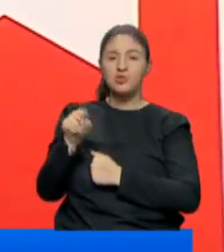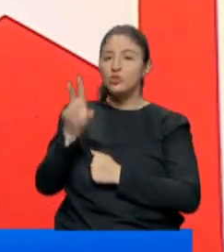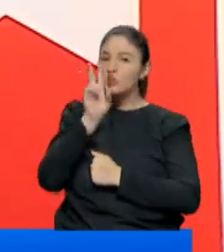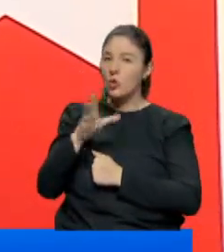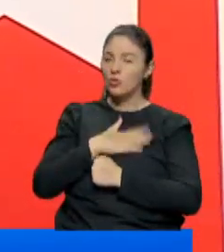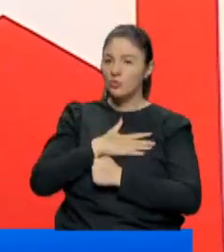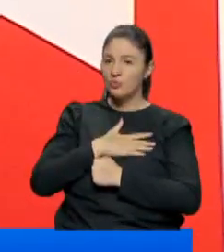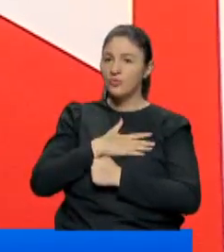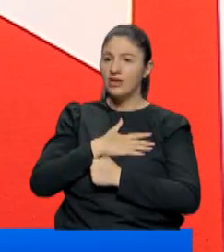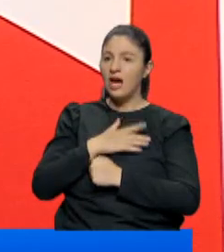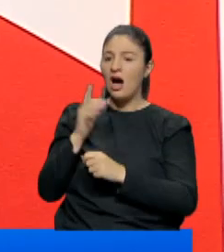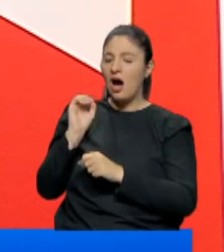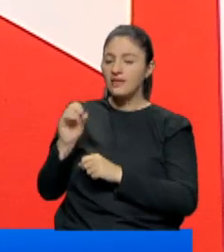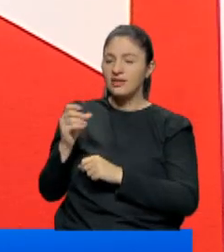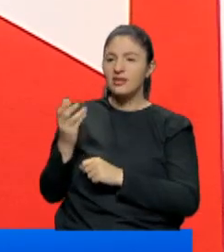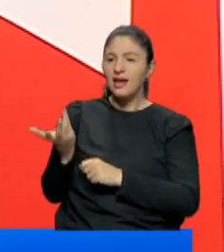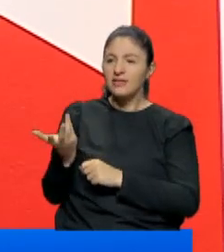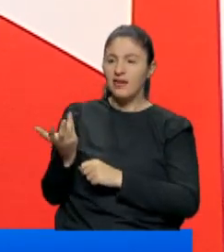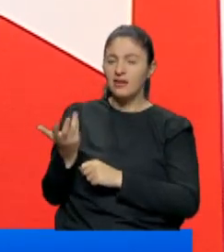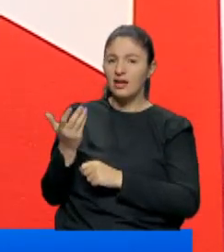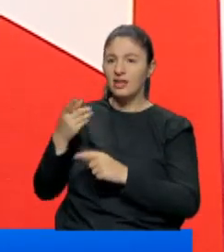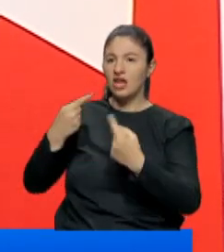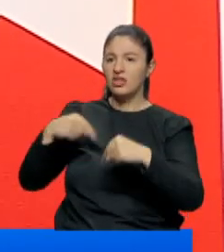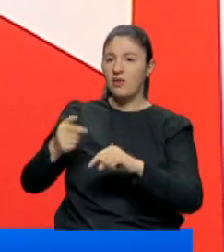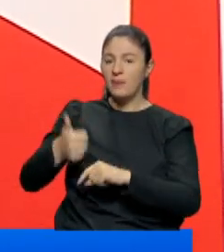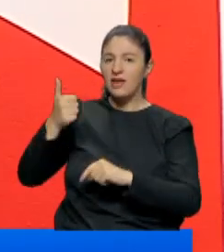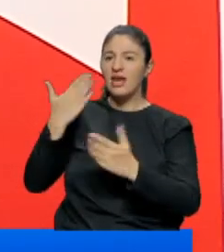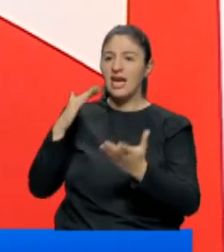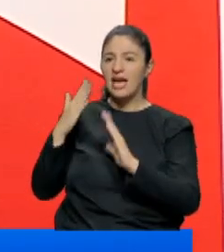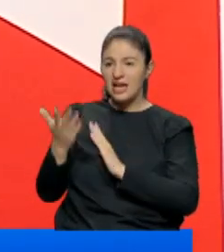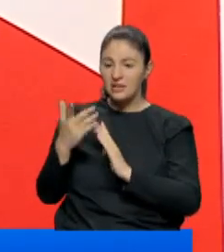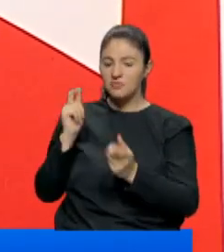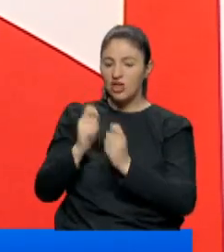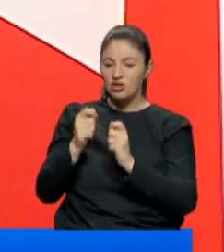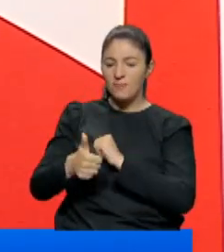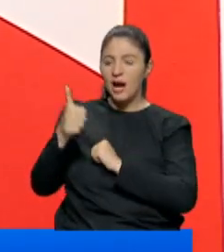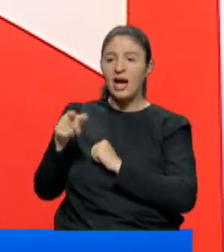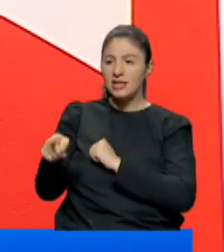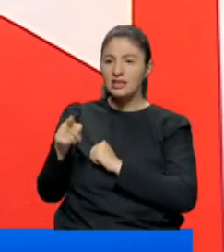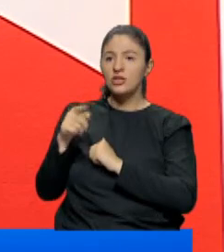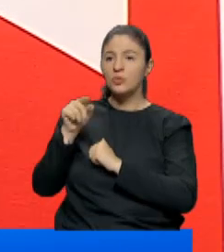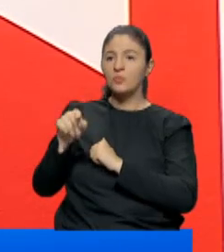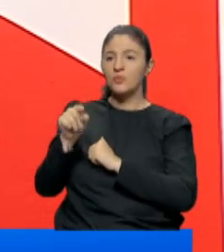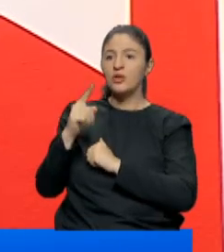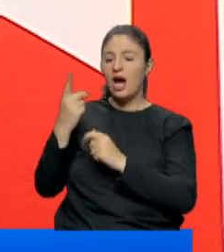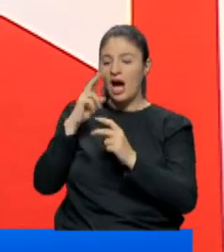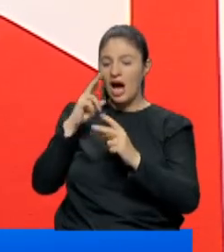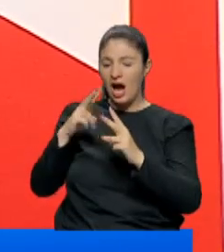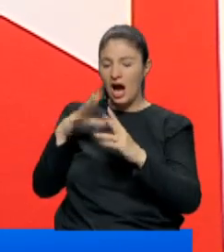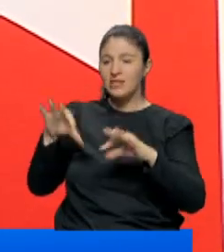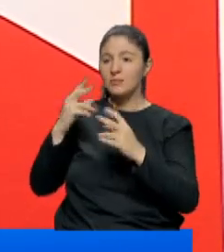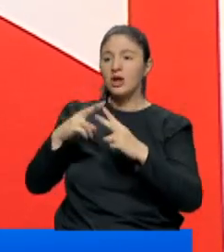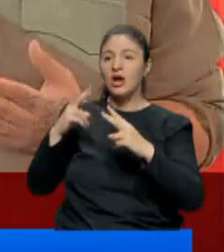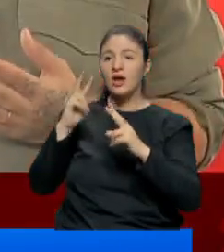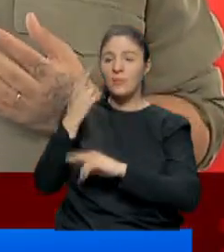şunu gördük büyü artık ne kadar diye Çevre Bakanlığı Çevre Bakanlığı yayınlamış olduğu yapıyor var diyor